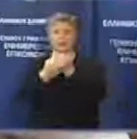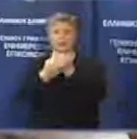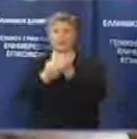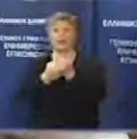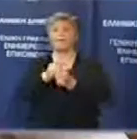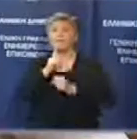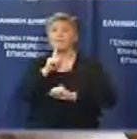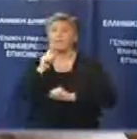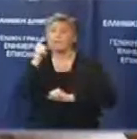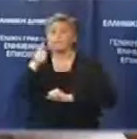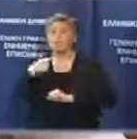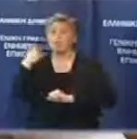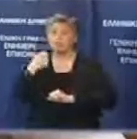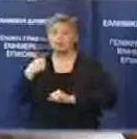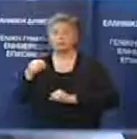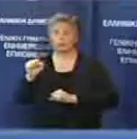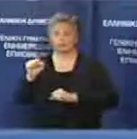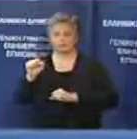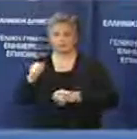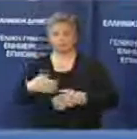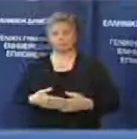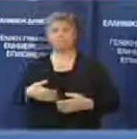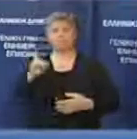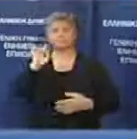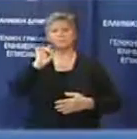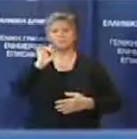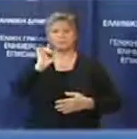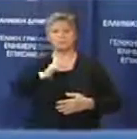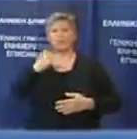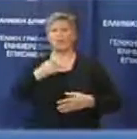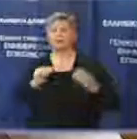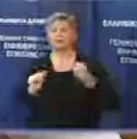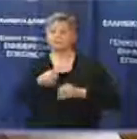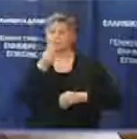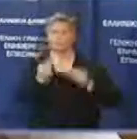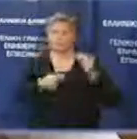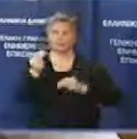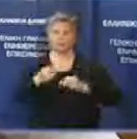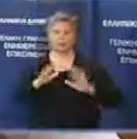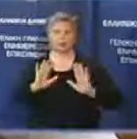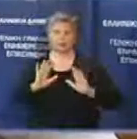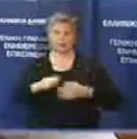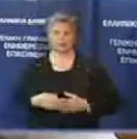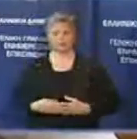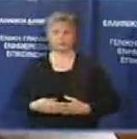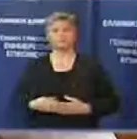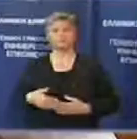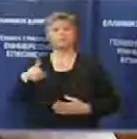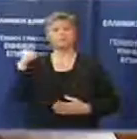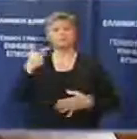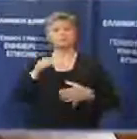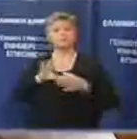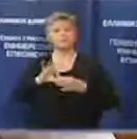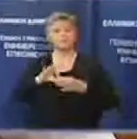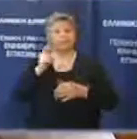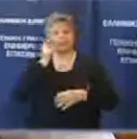σε αυτό το σύριαλ και αποφασίσει δεν θα κάτι δημιουργηθεί, διαφορετικό. Δεν θα δημιουργηθεί η κυβέρνηση σύριαλ. Εξετάζει το ενδεχόμενο. Για να το πάμε λίγο πιο πέρα, αυτό